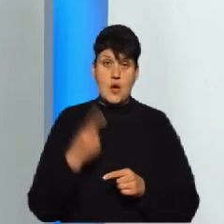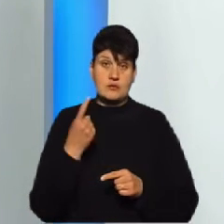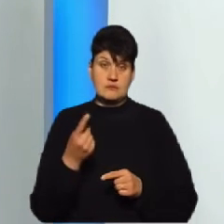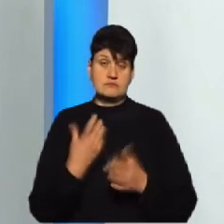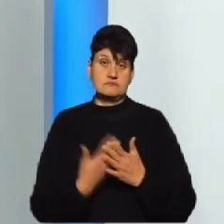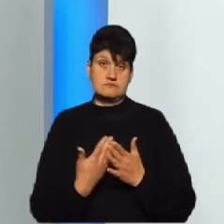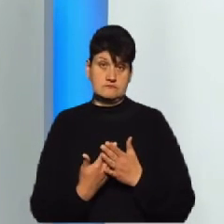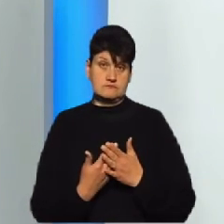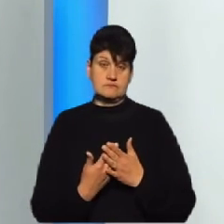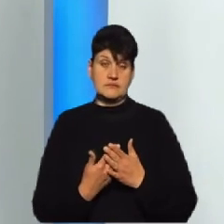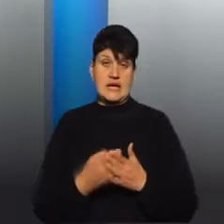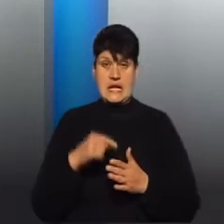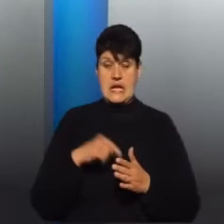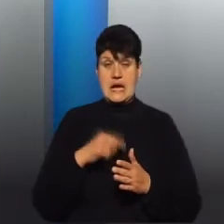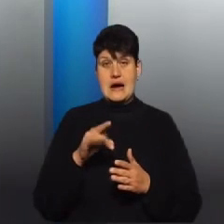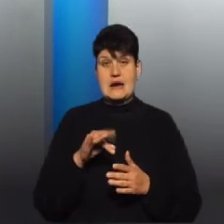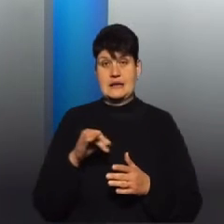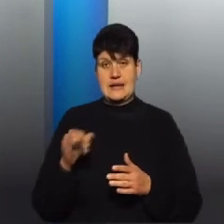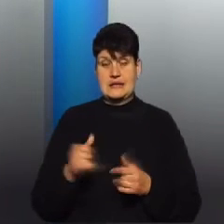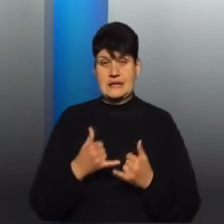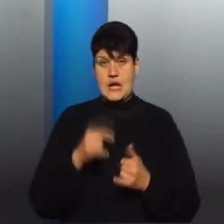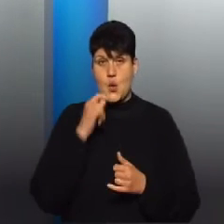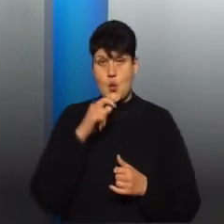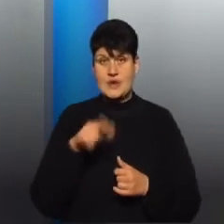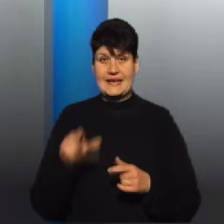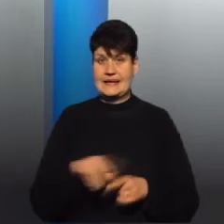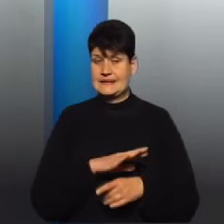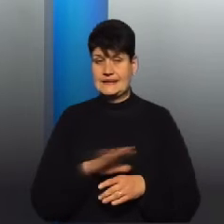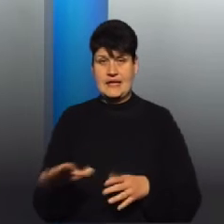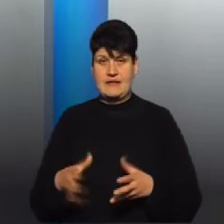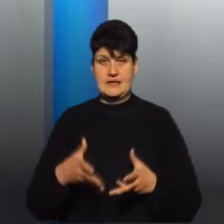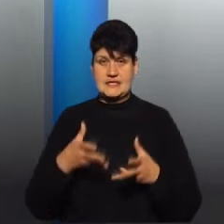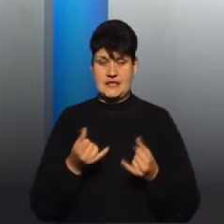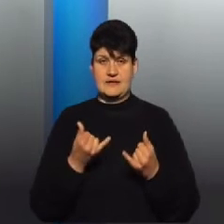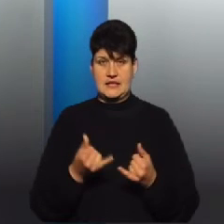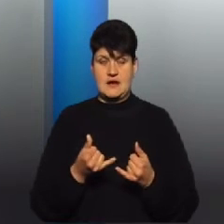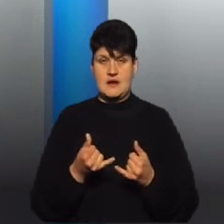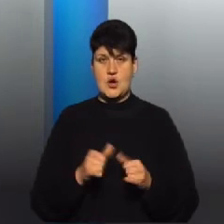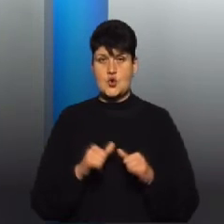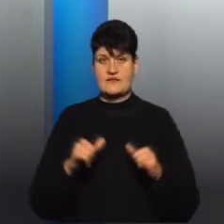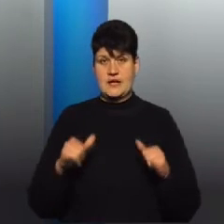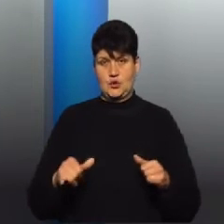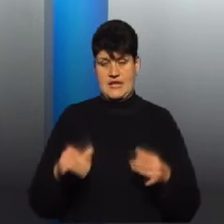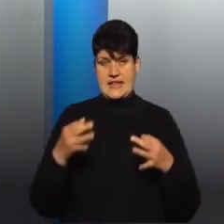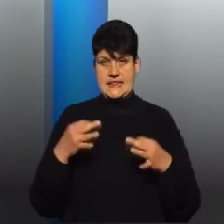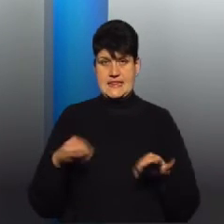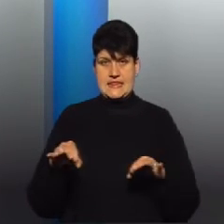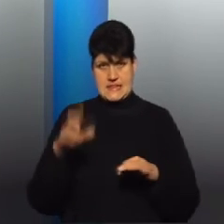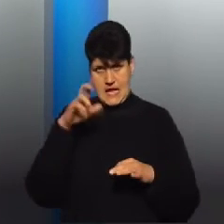для українців, яка не властива для розвинутих демократій, на жаль. І це нас відкидає до